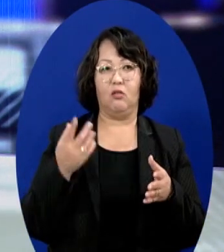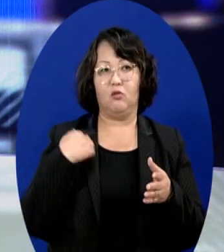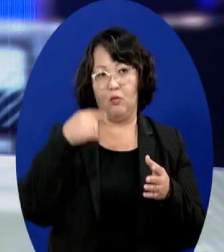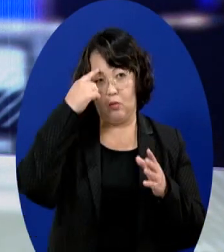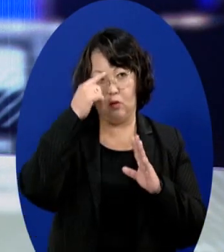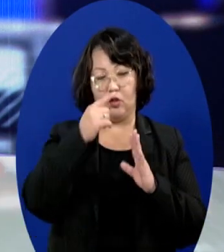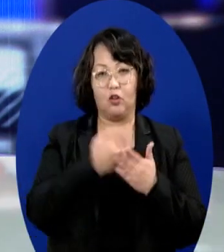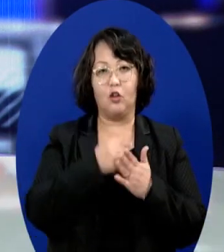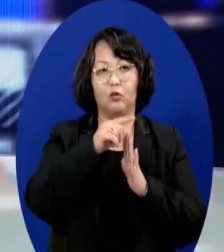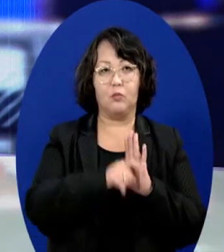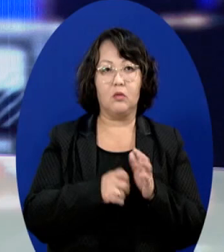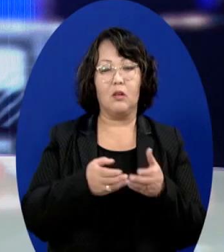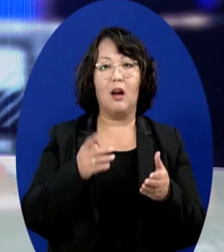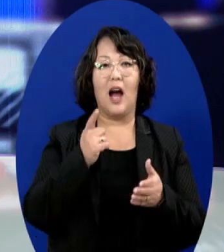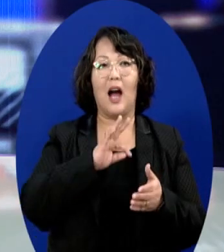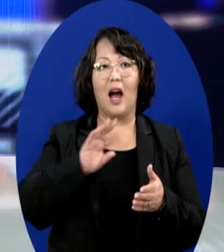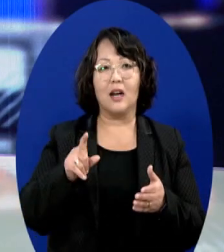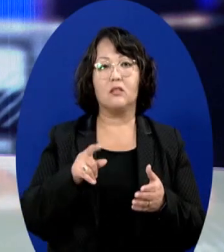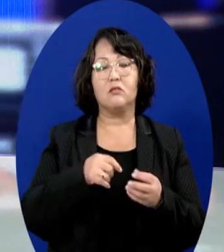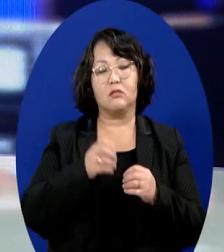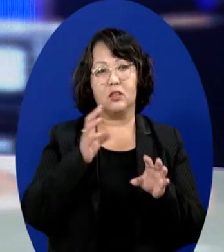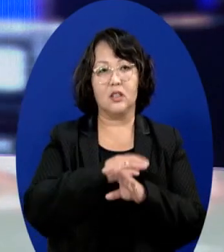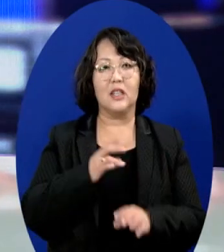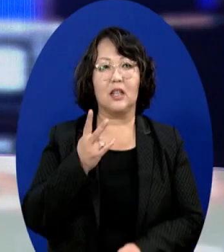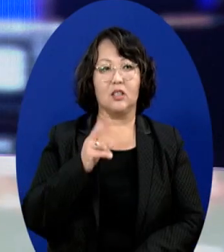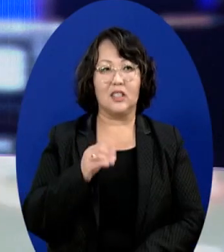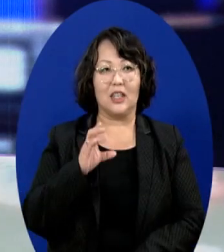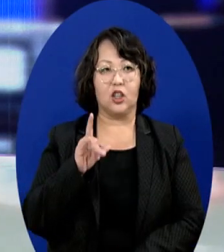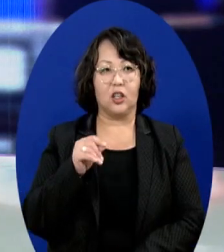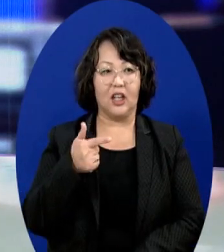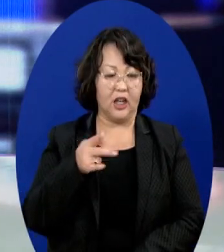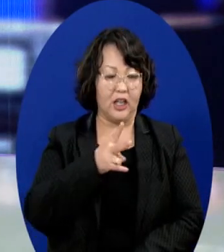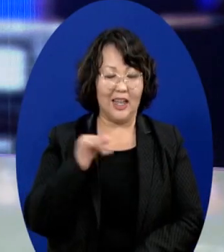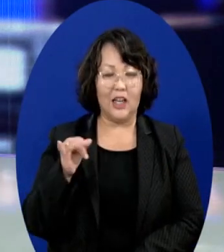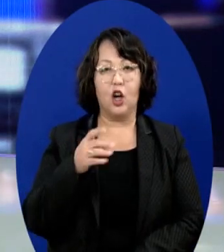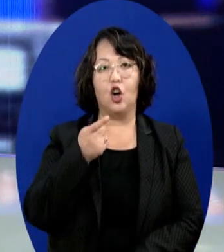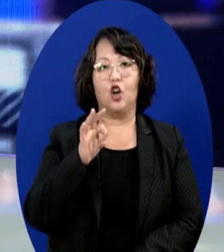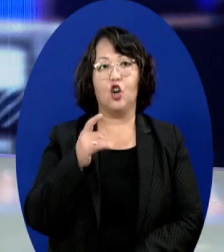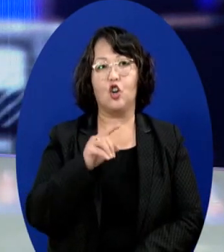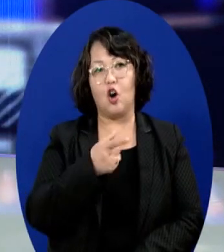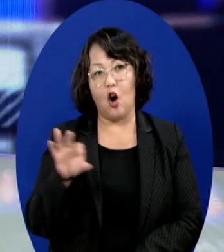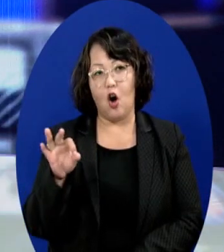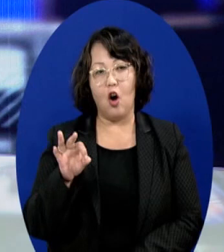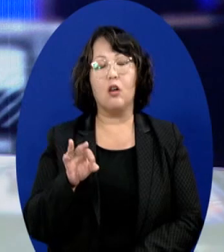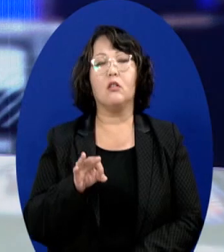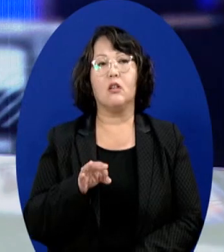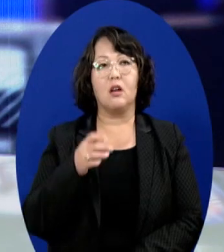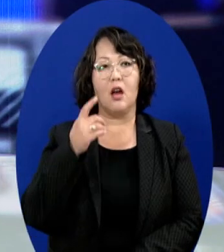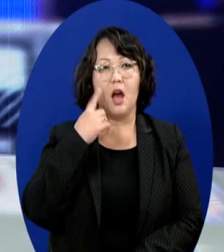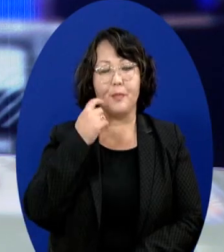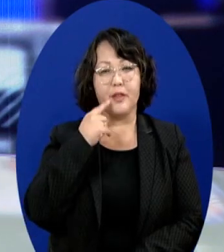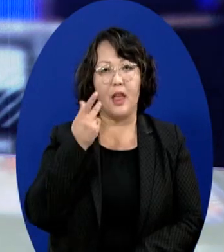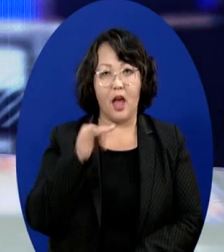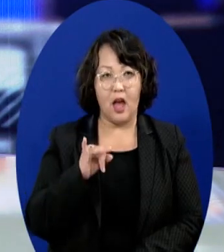танилцуулж хангар чагналын эзэд тодорсон найруулагч Сэнгэдэржин Гэргийн, найруулагч Жамин Сөрөнгийн Хөхөө, найруулагч Отхон Зөргийн Эмэгтэй Уран